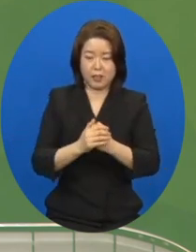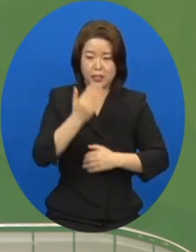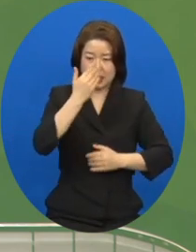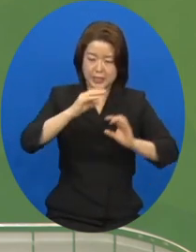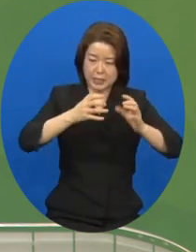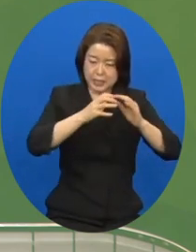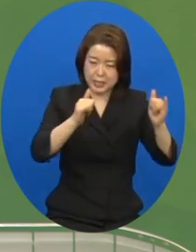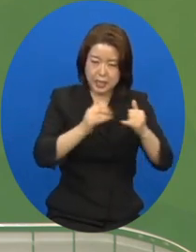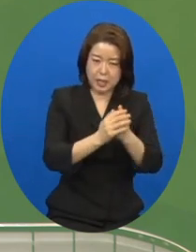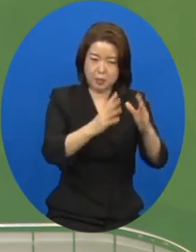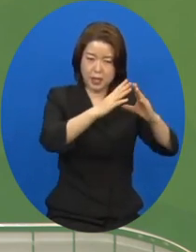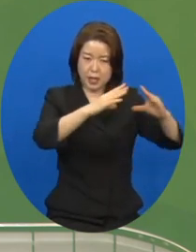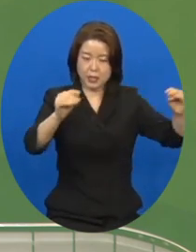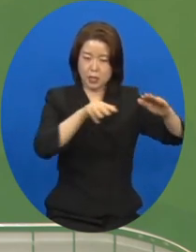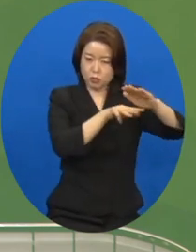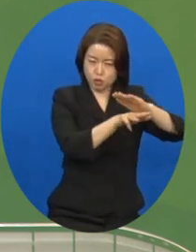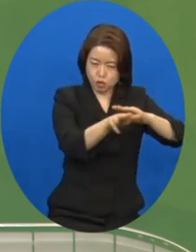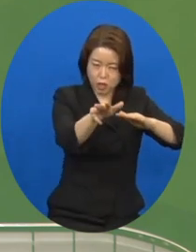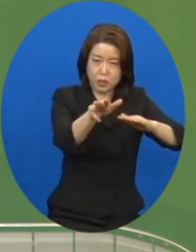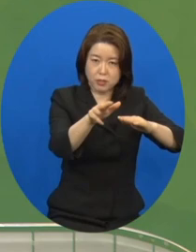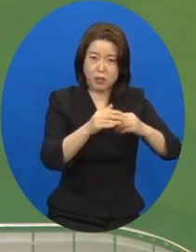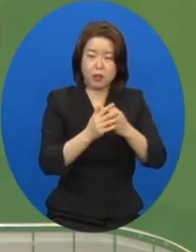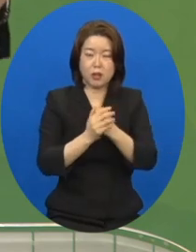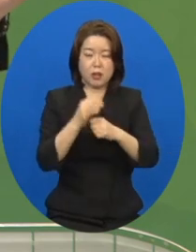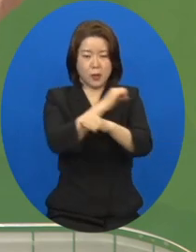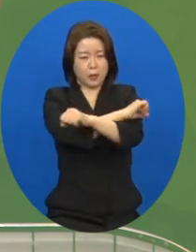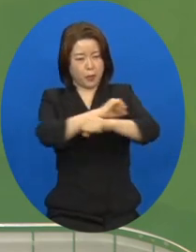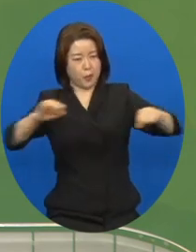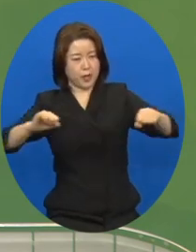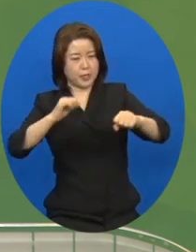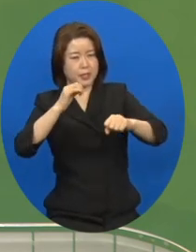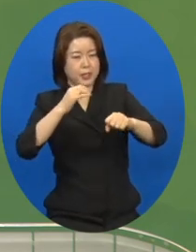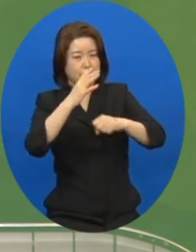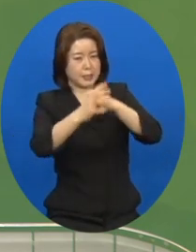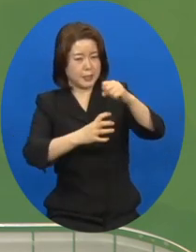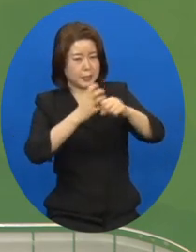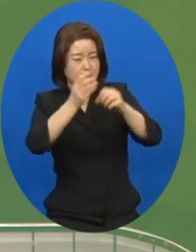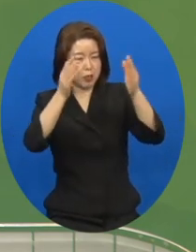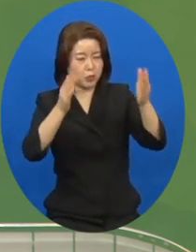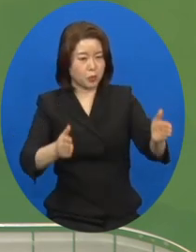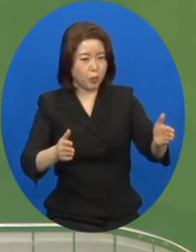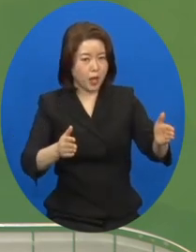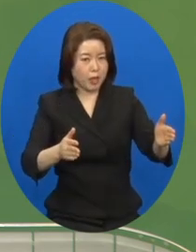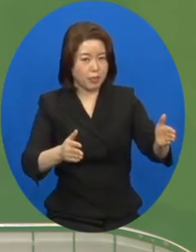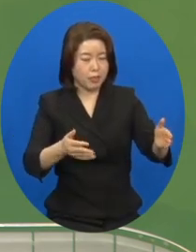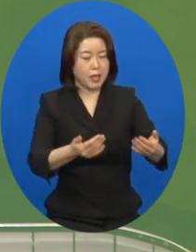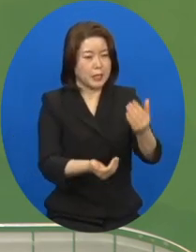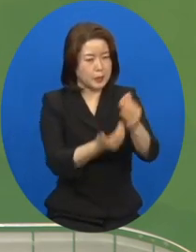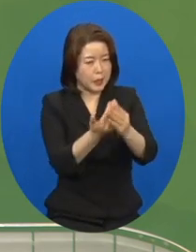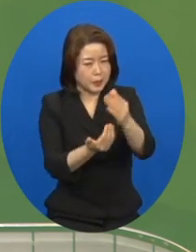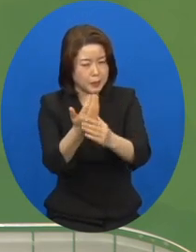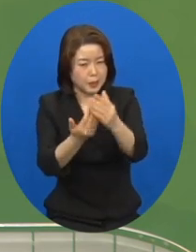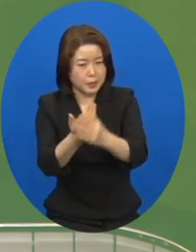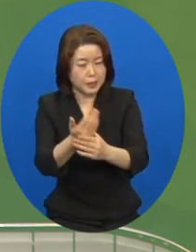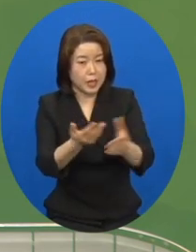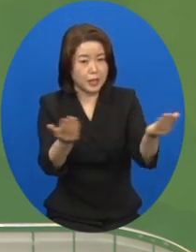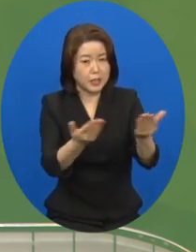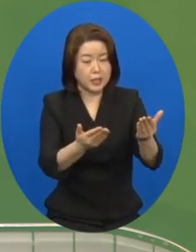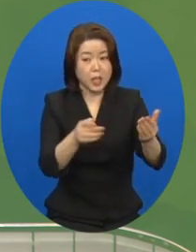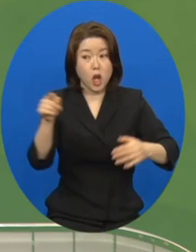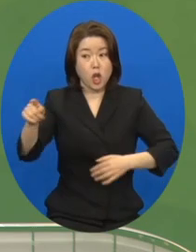백성이 애굽에서 출애굽해서 광야를 40년 동안 지나는 동안 있었던 일들에 대한 소문이 들려왔던